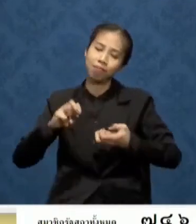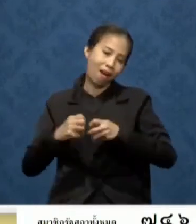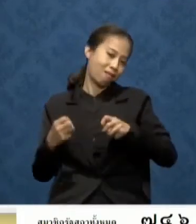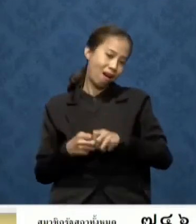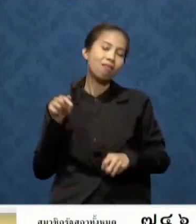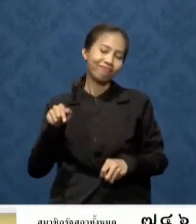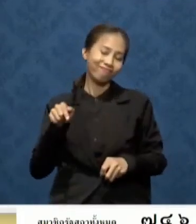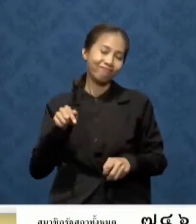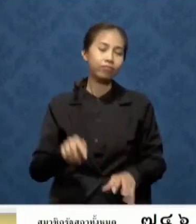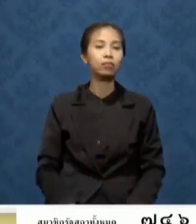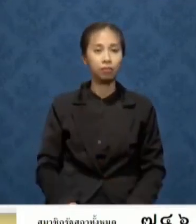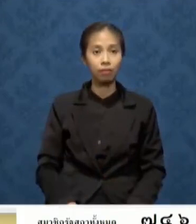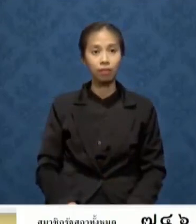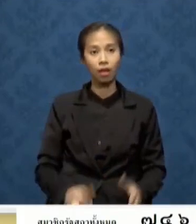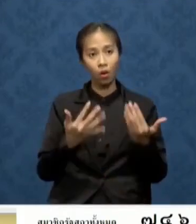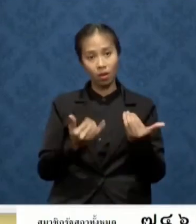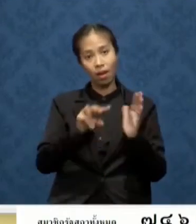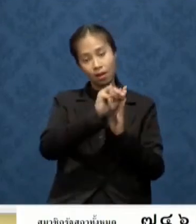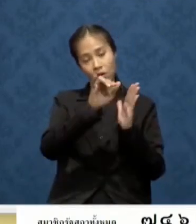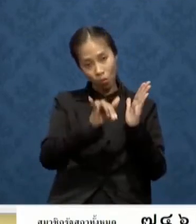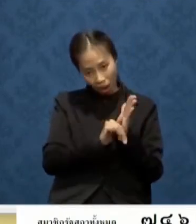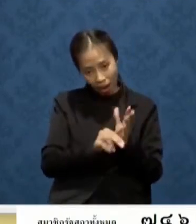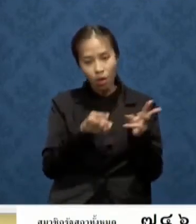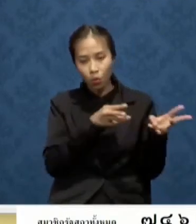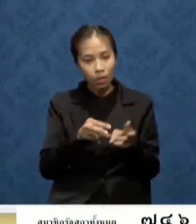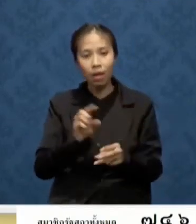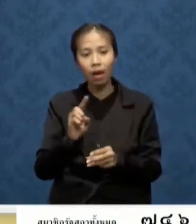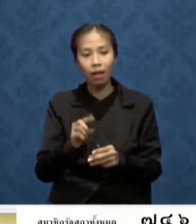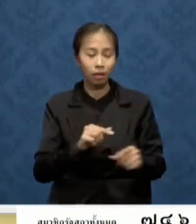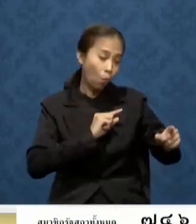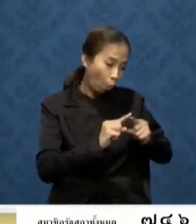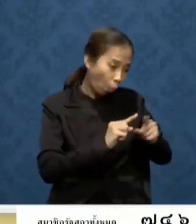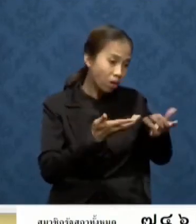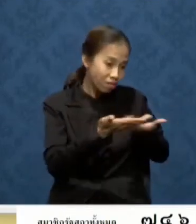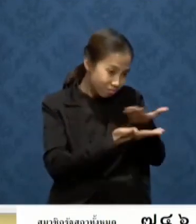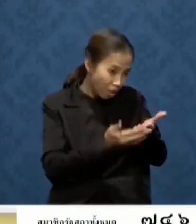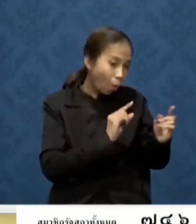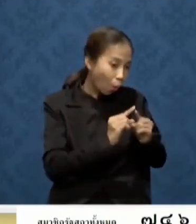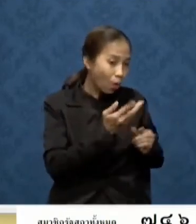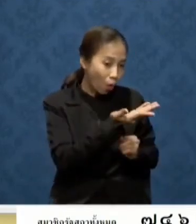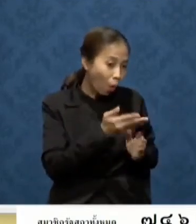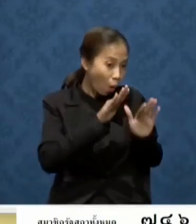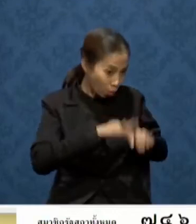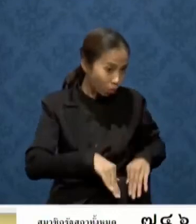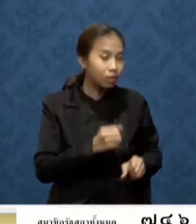ตอนนี้ท่านมีนโยบายนะครับแล้ววิธีการของท่านก็คือจะใช้การเจราจาท่านจะเจราจายอย่างไรครับ